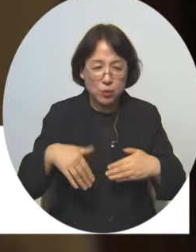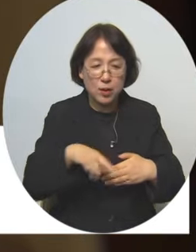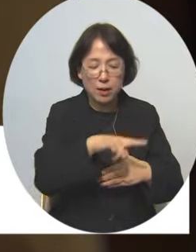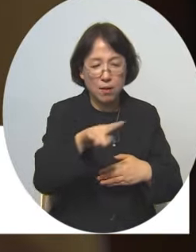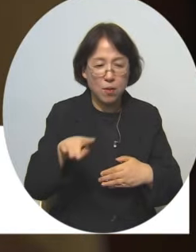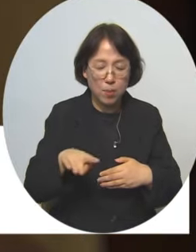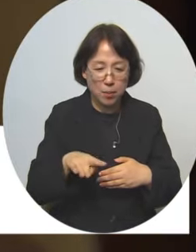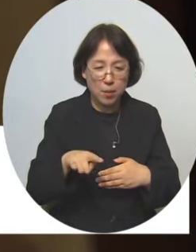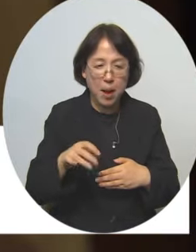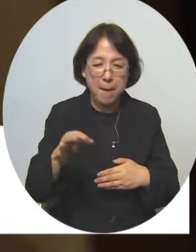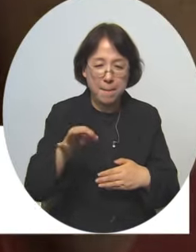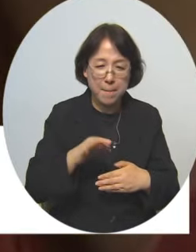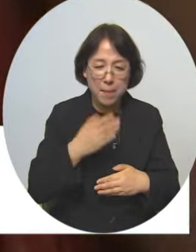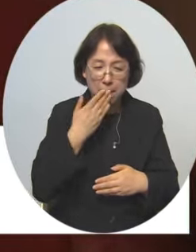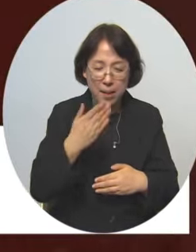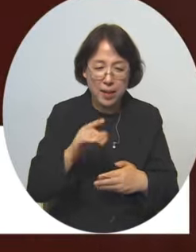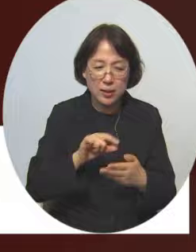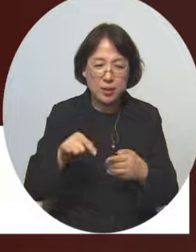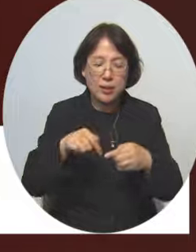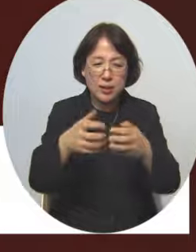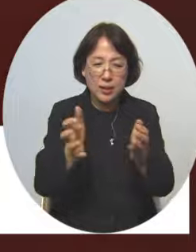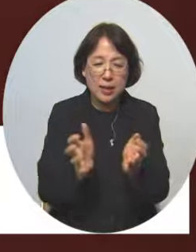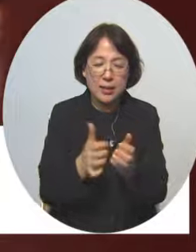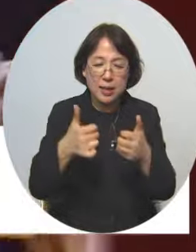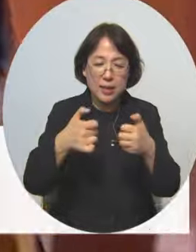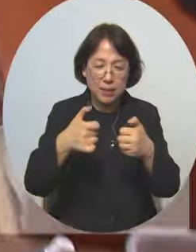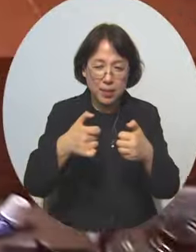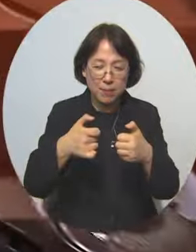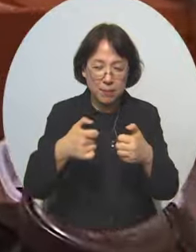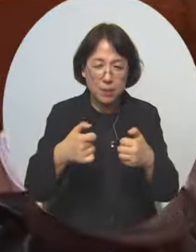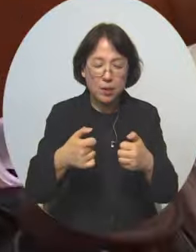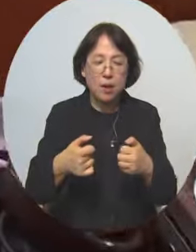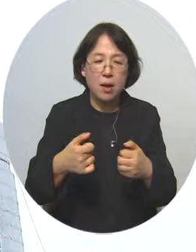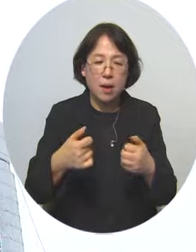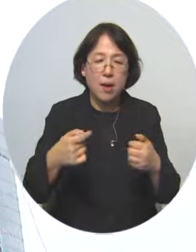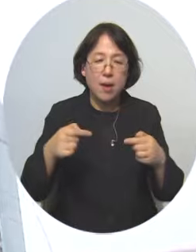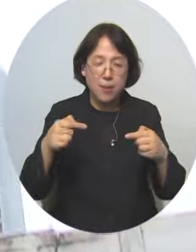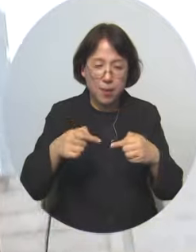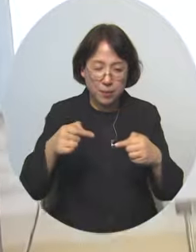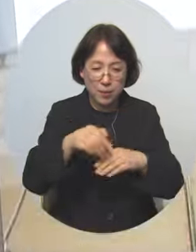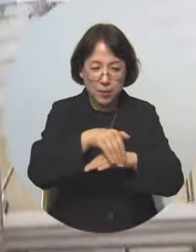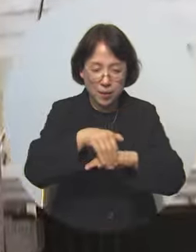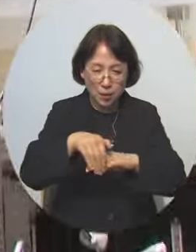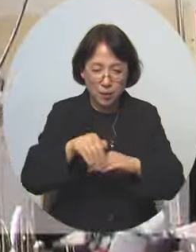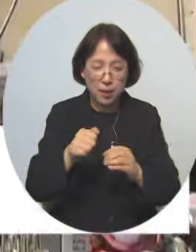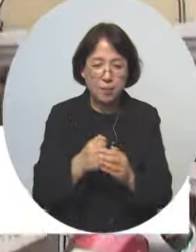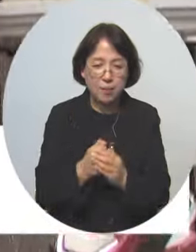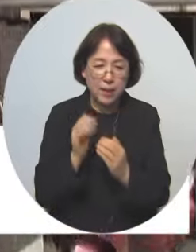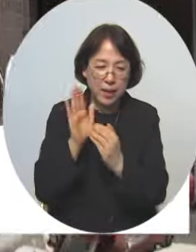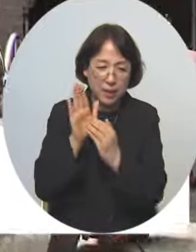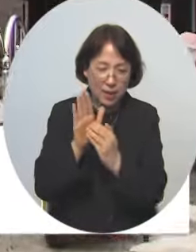규정을 이용하도록 지자체, 쪽방 상담소와 협력할 계획입니다. 폭염에 대응하는 생활 밀착형 대책도